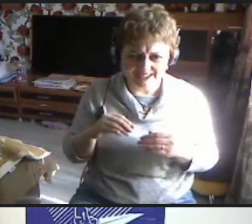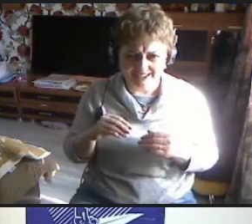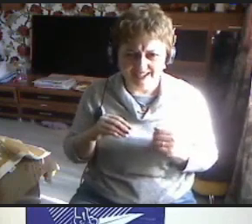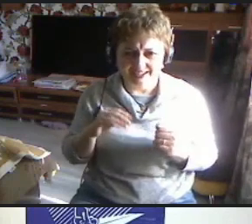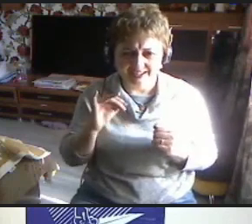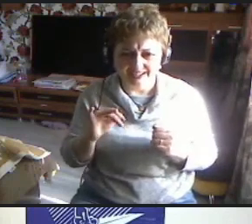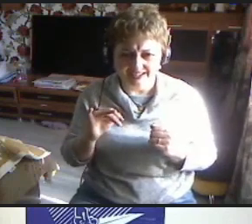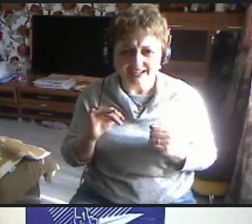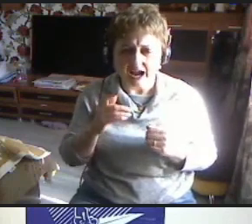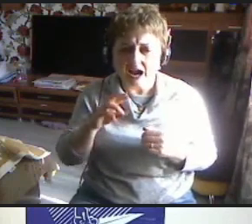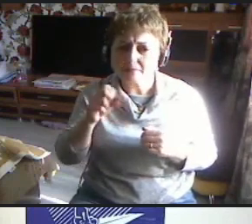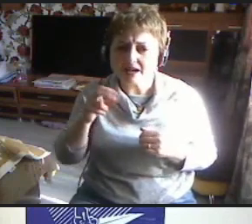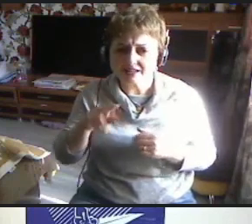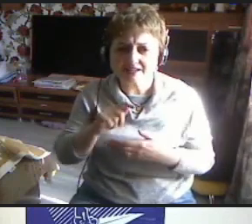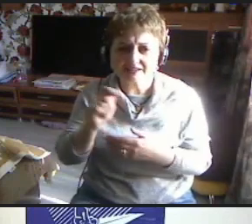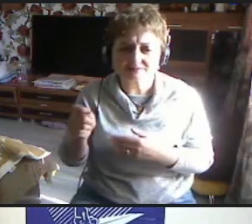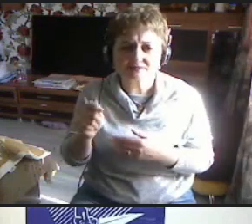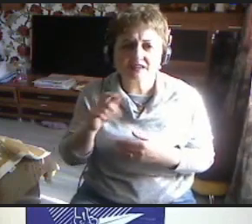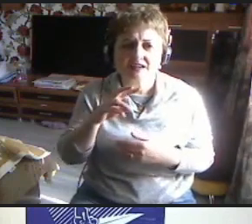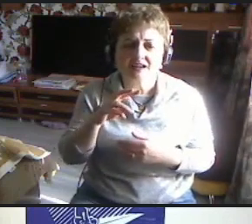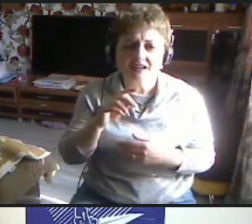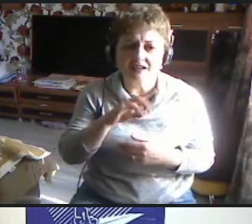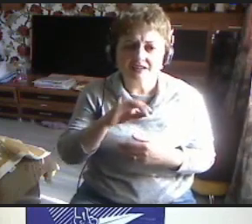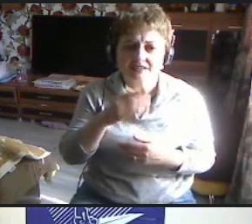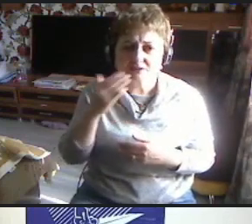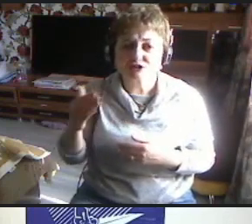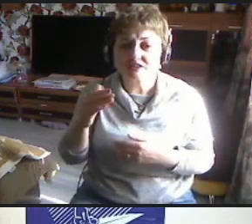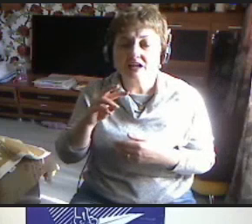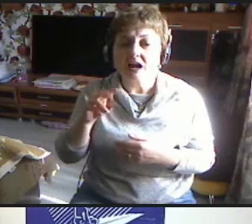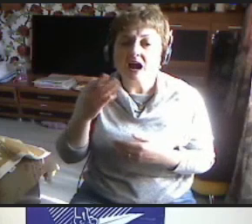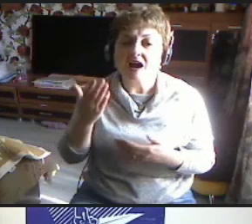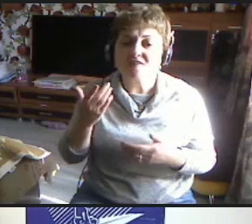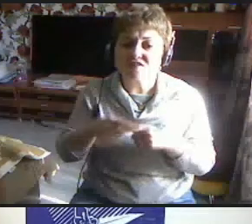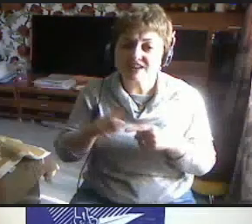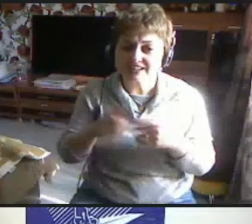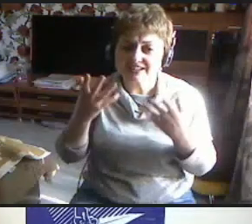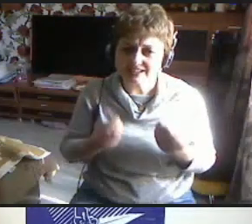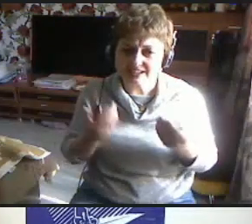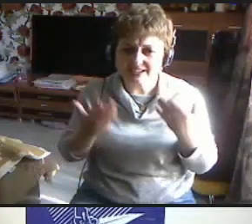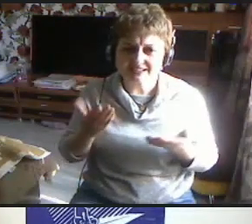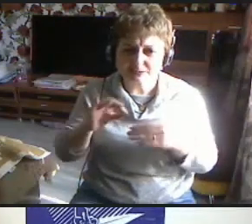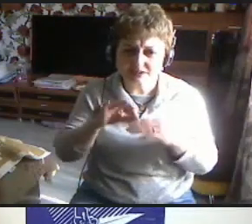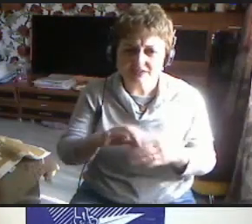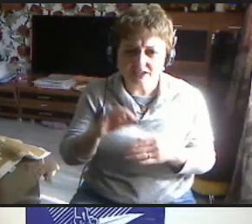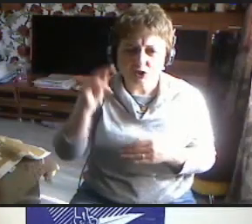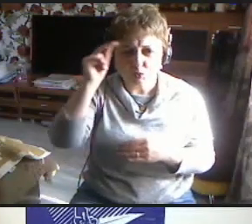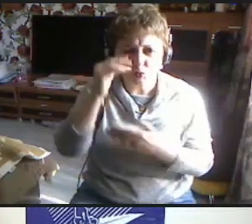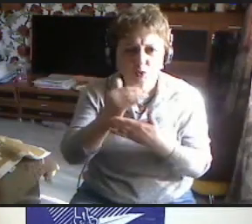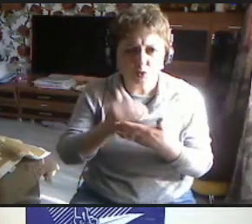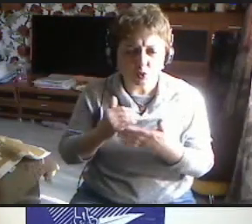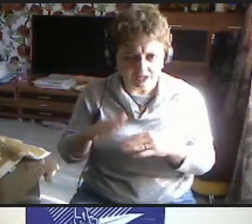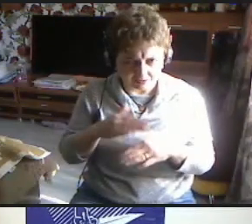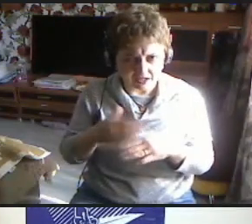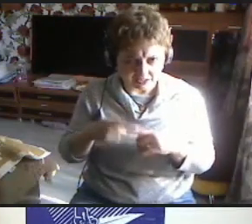Должны включены. Да. А вот, допустим, в этот день, если провести, урок доброты, это нормально? Это